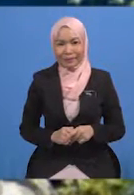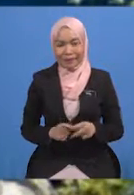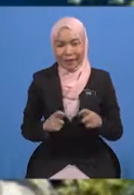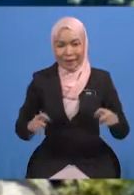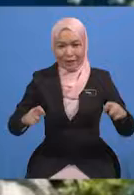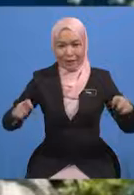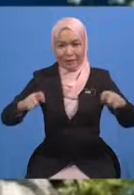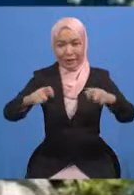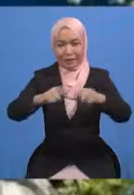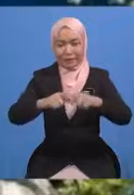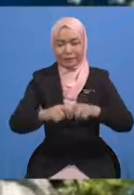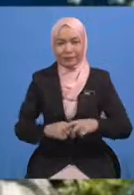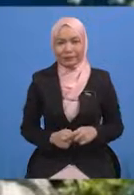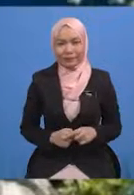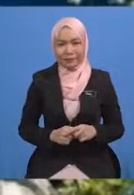Tasik.